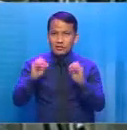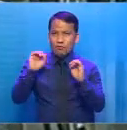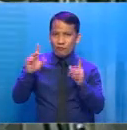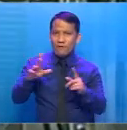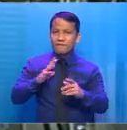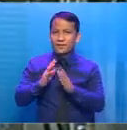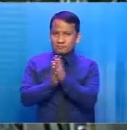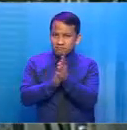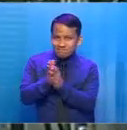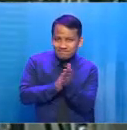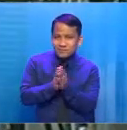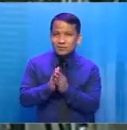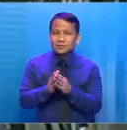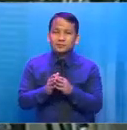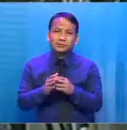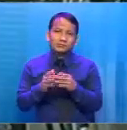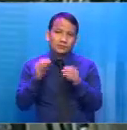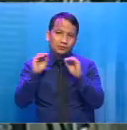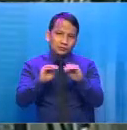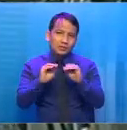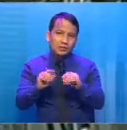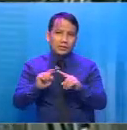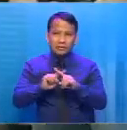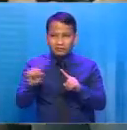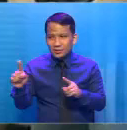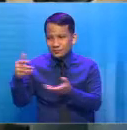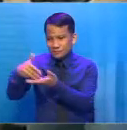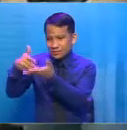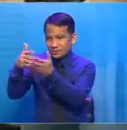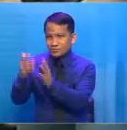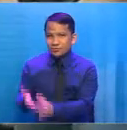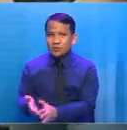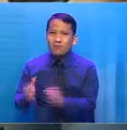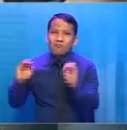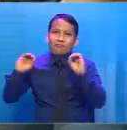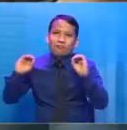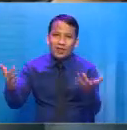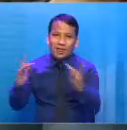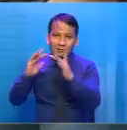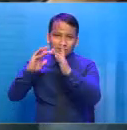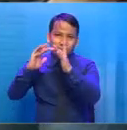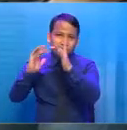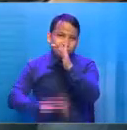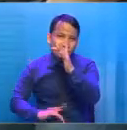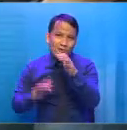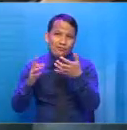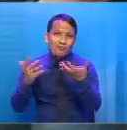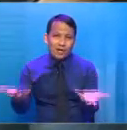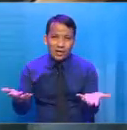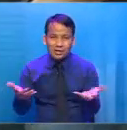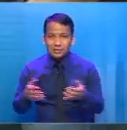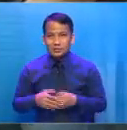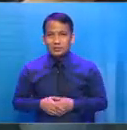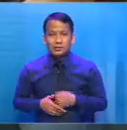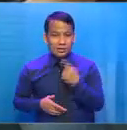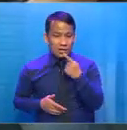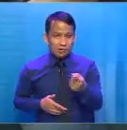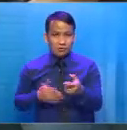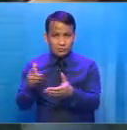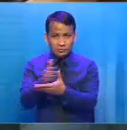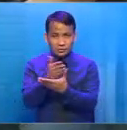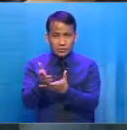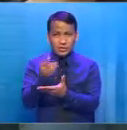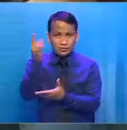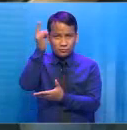magturo. Kaso, ilan sa kanyang mga estudyante, wala namang internet. Ang solusyon ni Sir, i-share ang